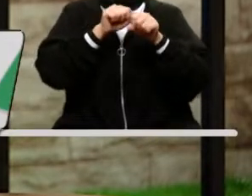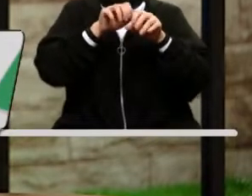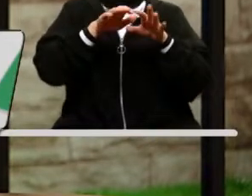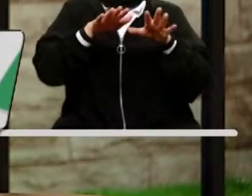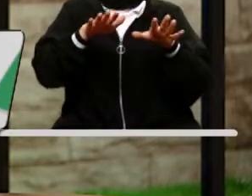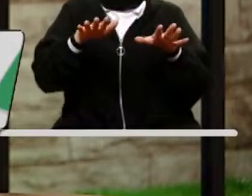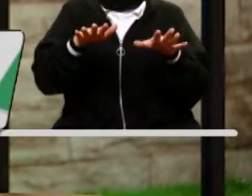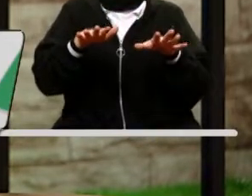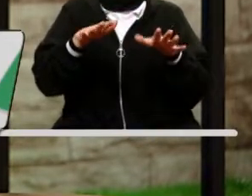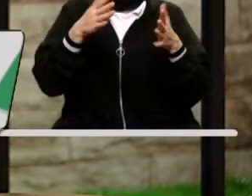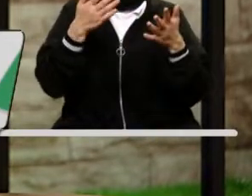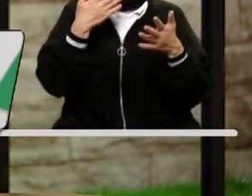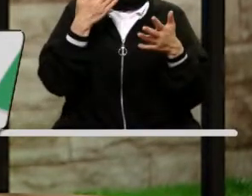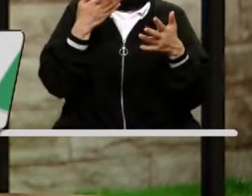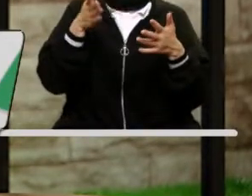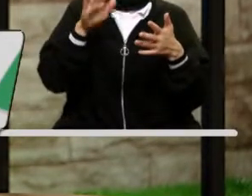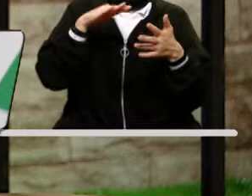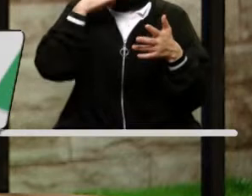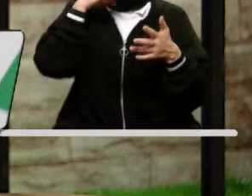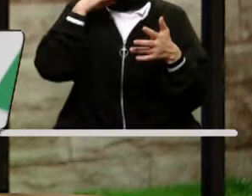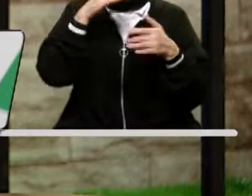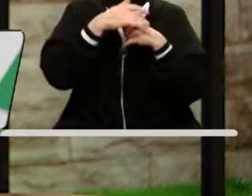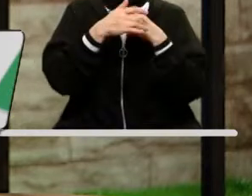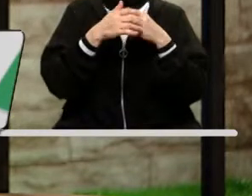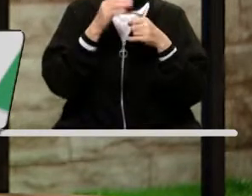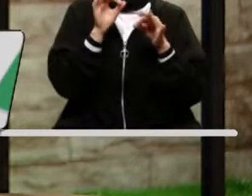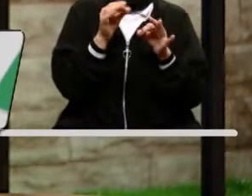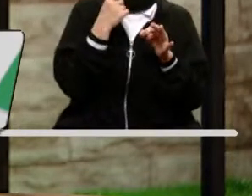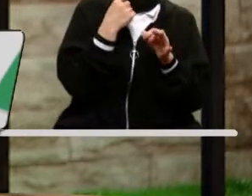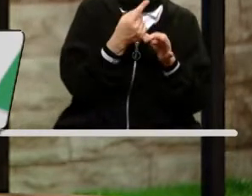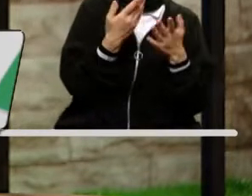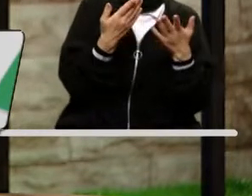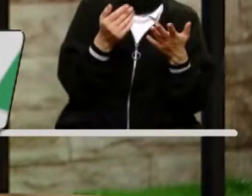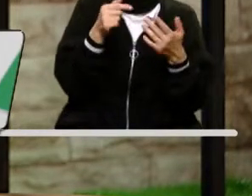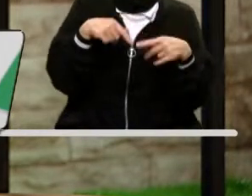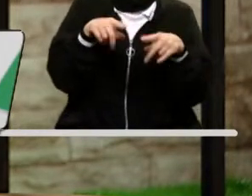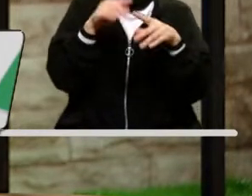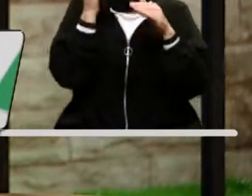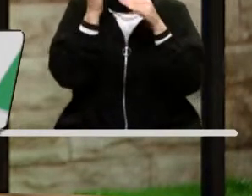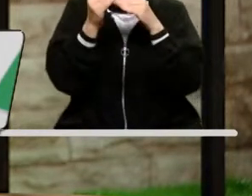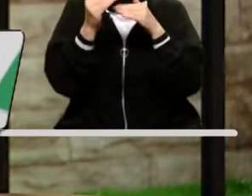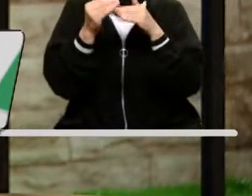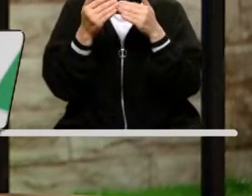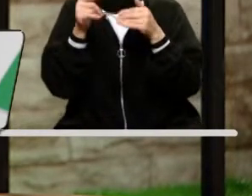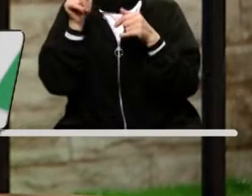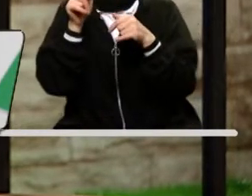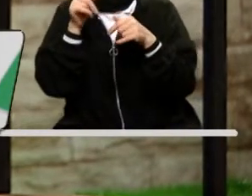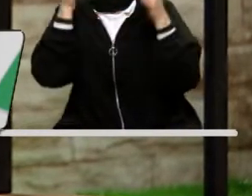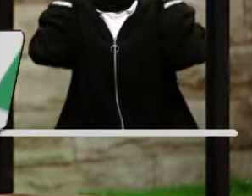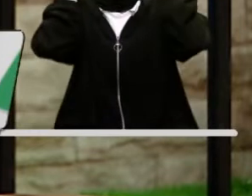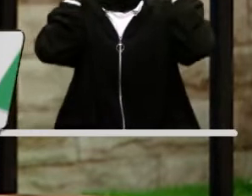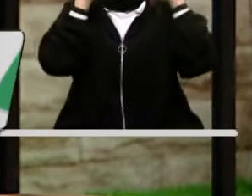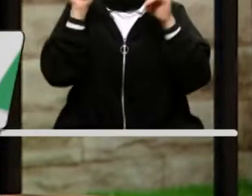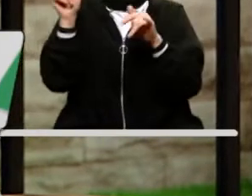yok Lüksemburg'da şöyle böyle deyip de bizim toplumumuzun yapısıyla oranın dokusunun aynı olmadığını bilmeyip bunları konuşmak bunlar